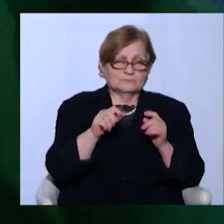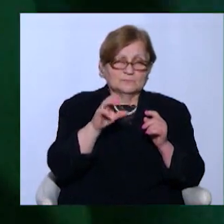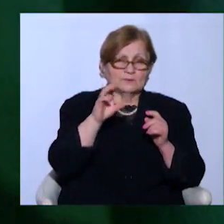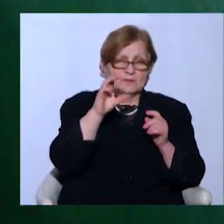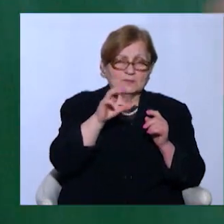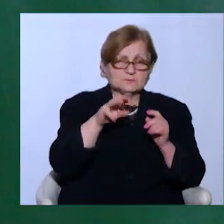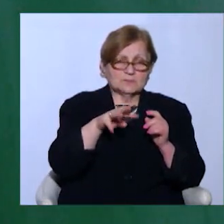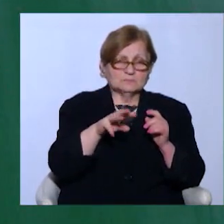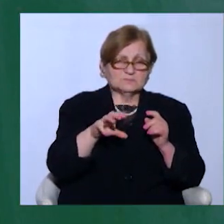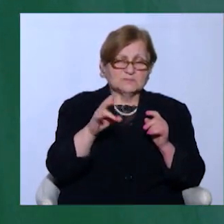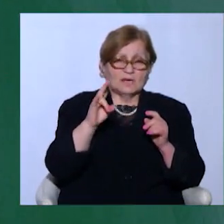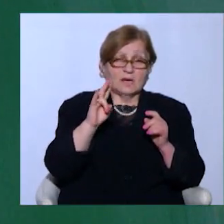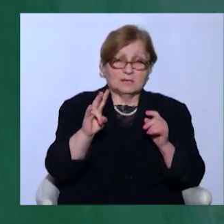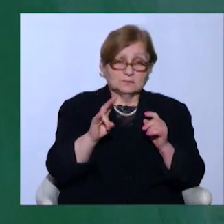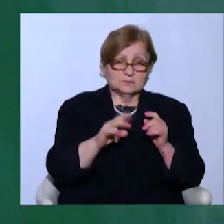MCN-ის ფართობს,